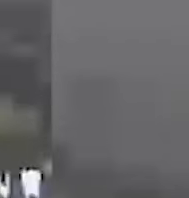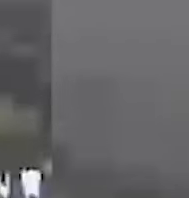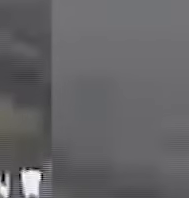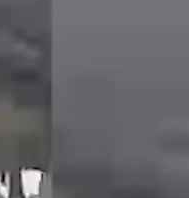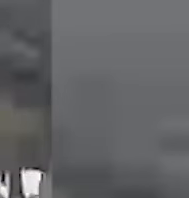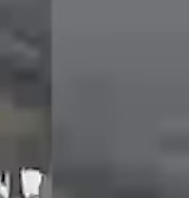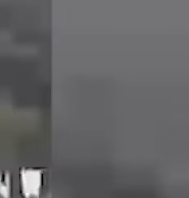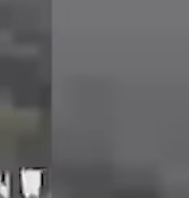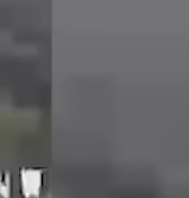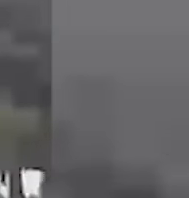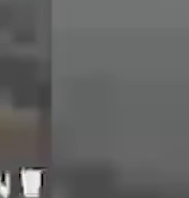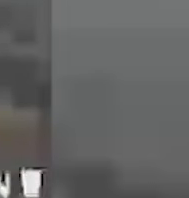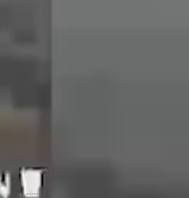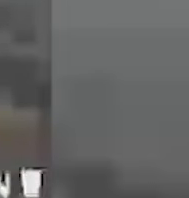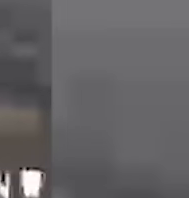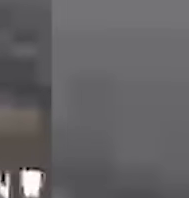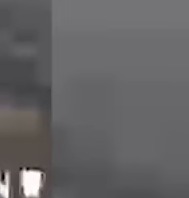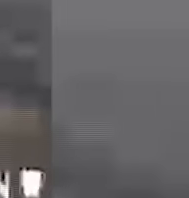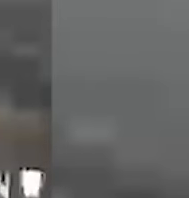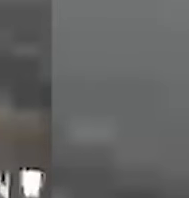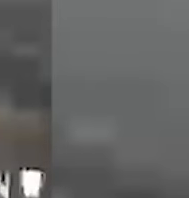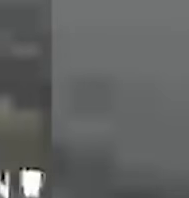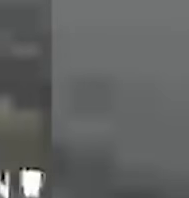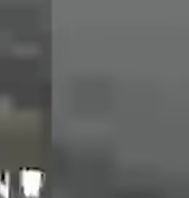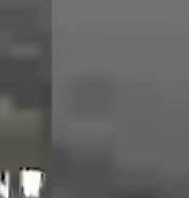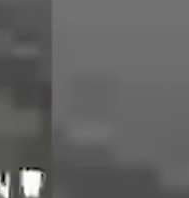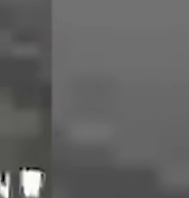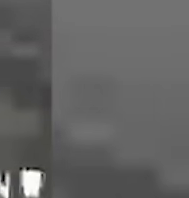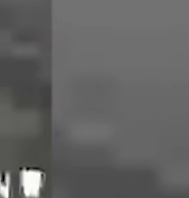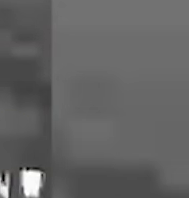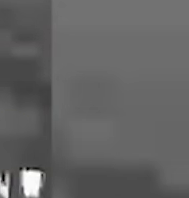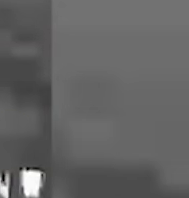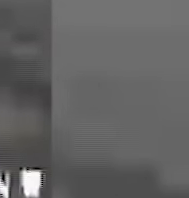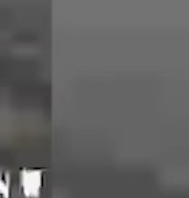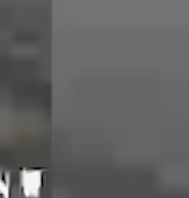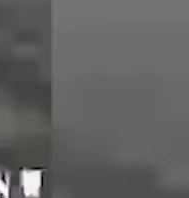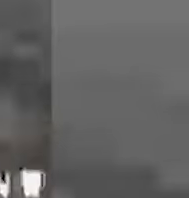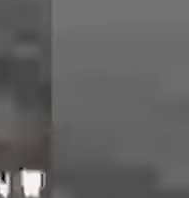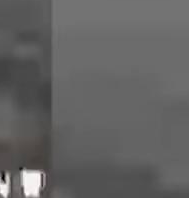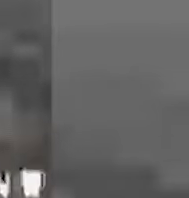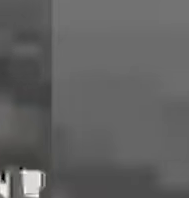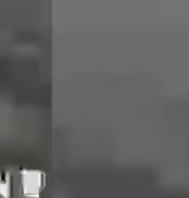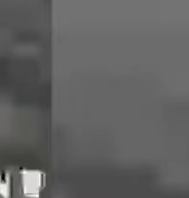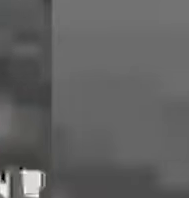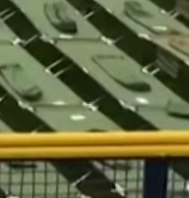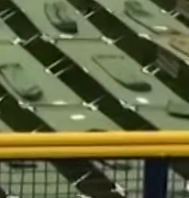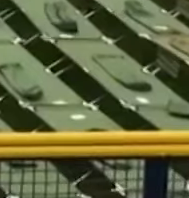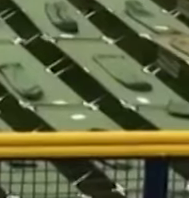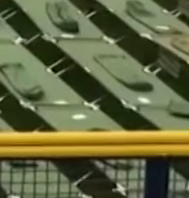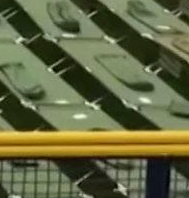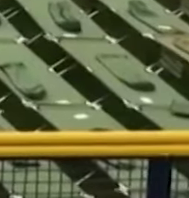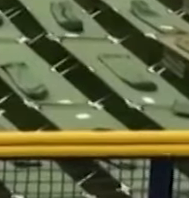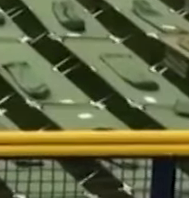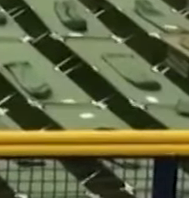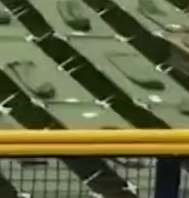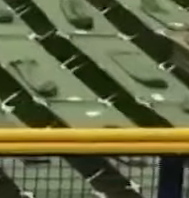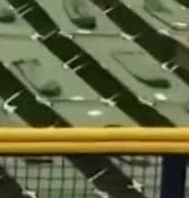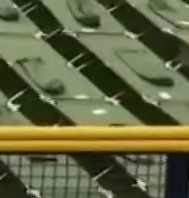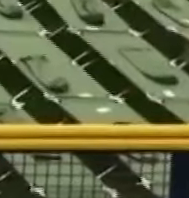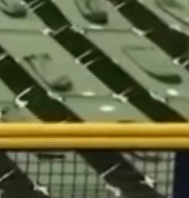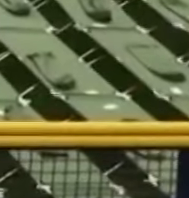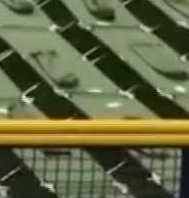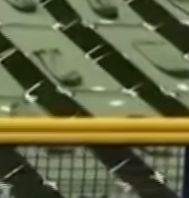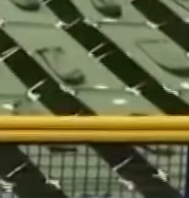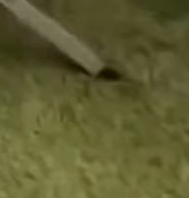news mga Pinoy sa Florida pinayuhang lumikas dahil sa banta ng category 5 Hurricane milton ayon sa Philippine honorary